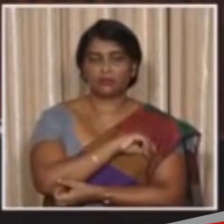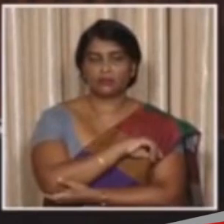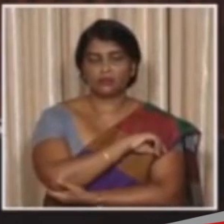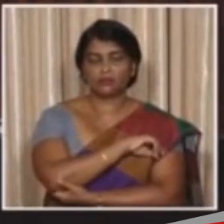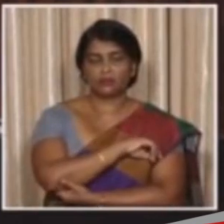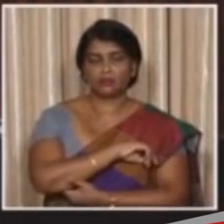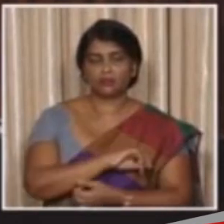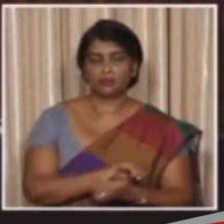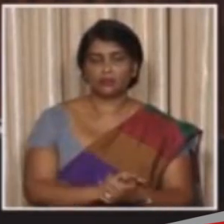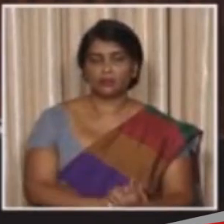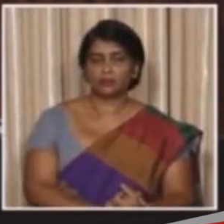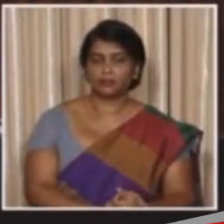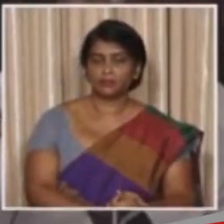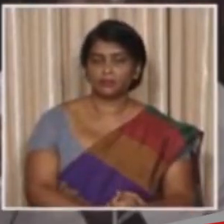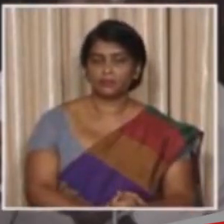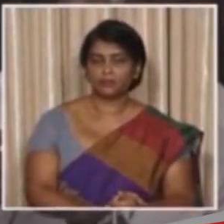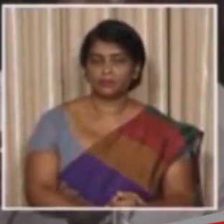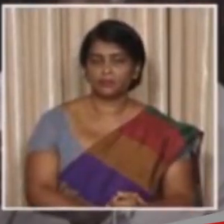ගරු කතානායකතුමනි.